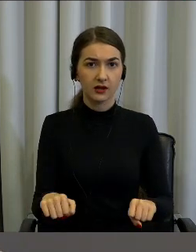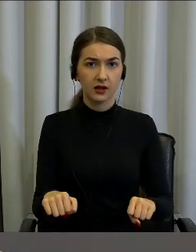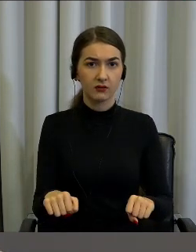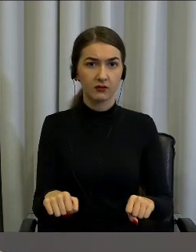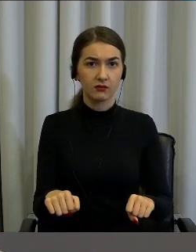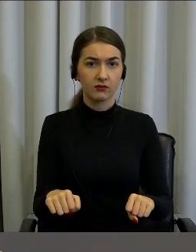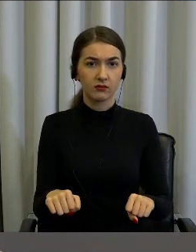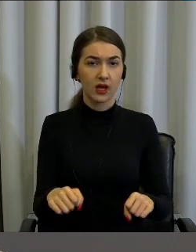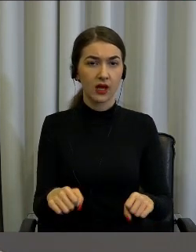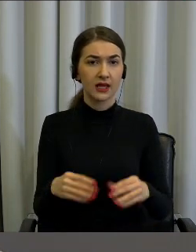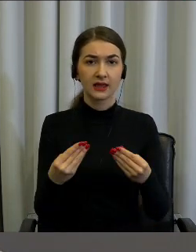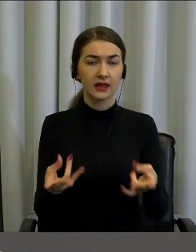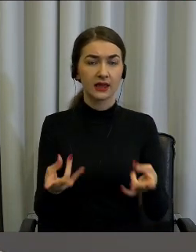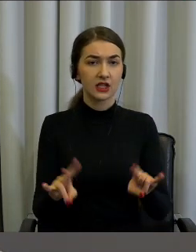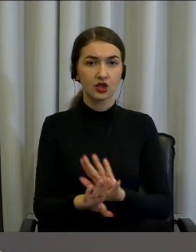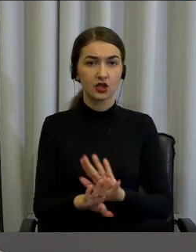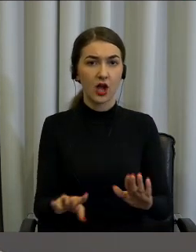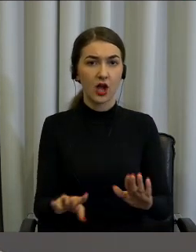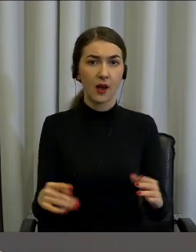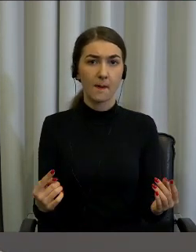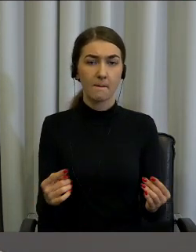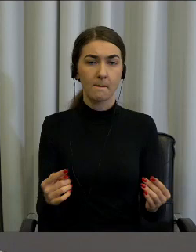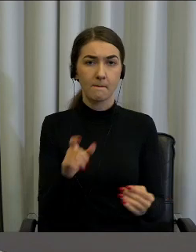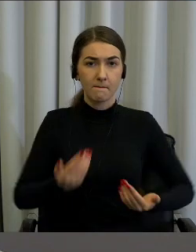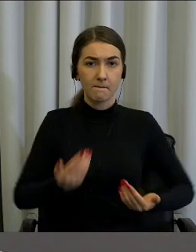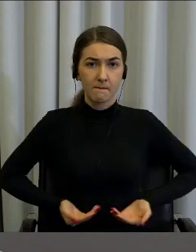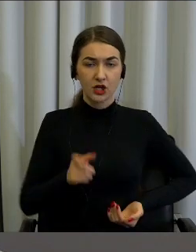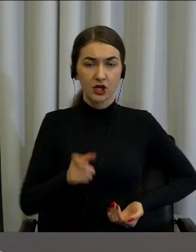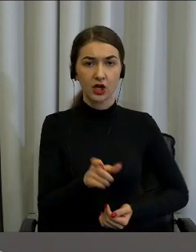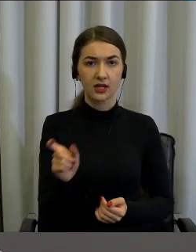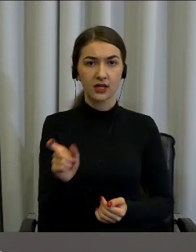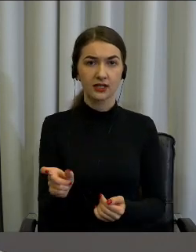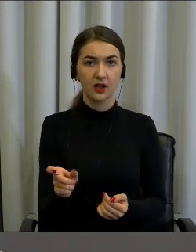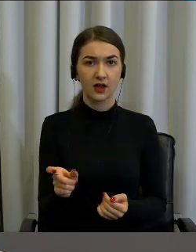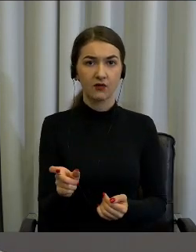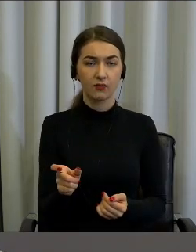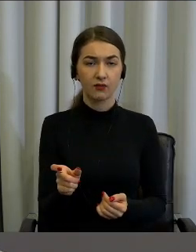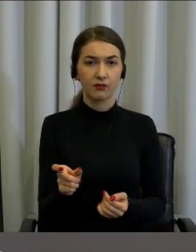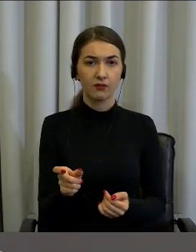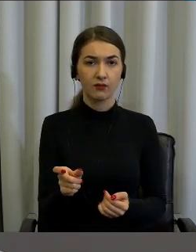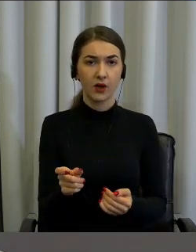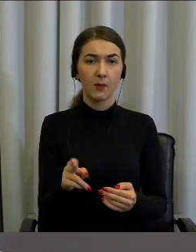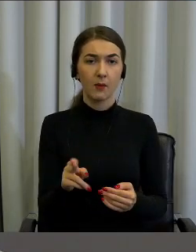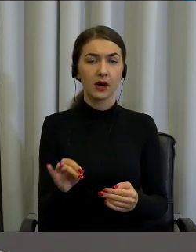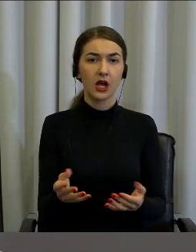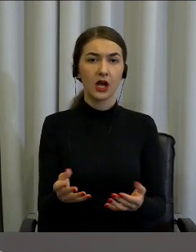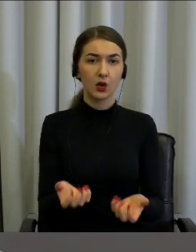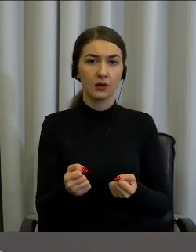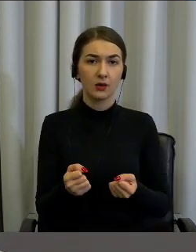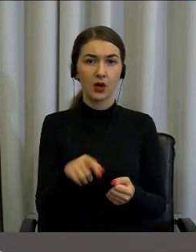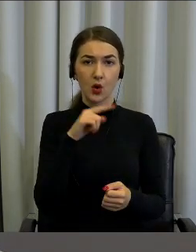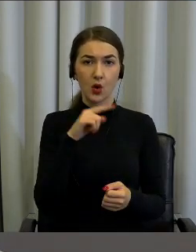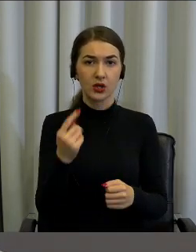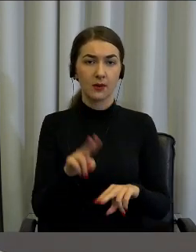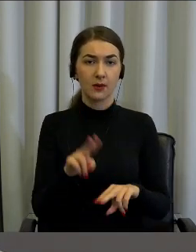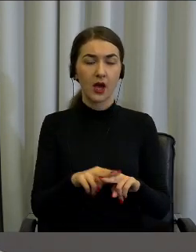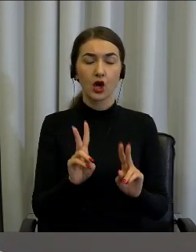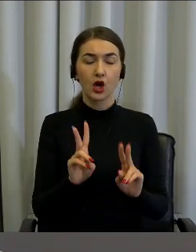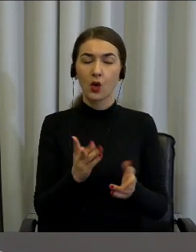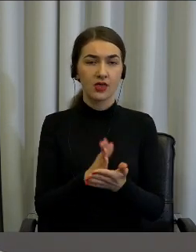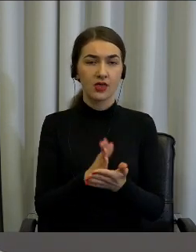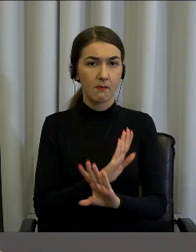не залишаючи мешканцям жольжної альтернативи крім отримання російських паспортів ті хто не мав російських паспортів